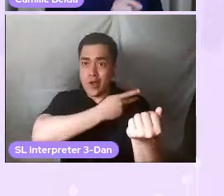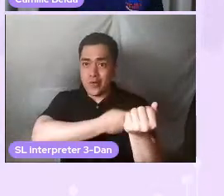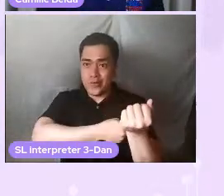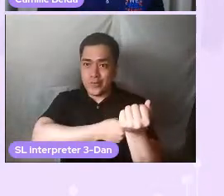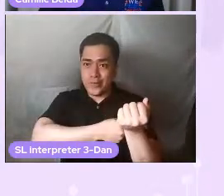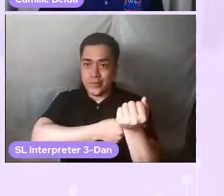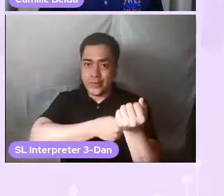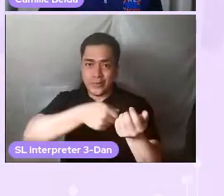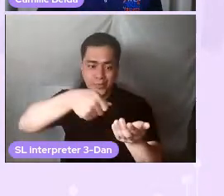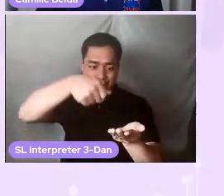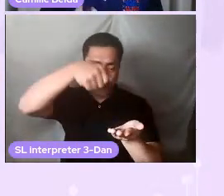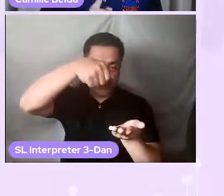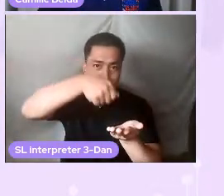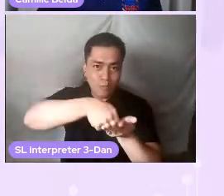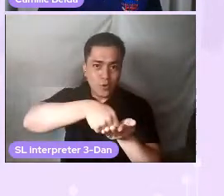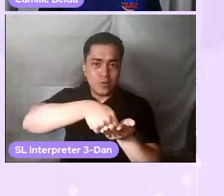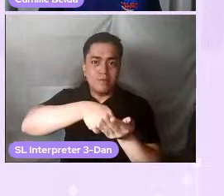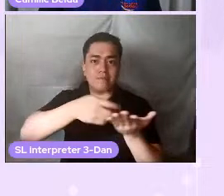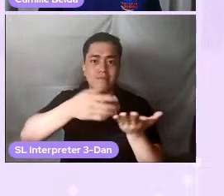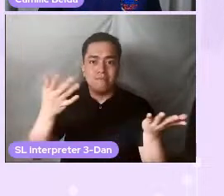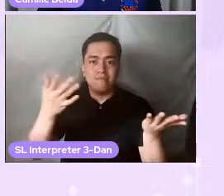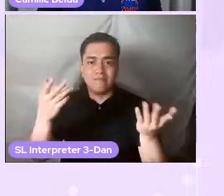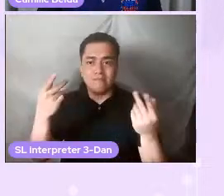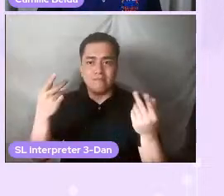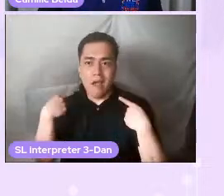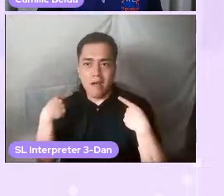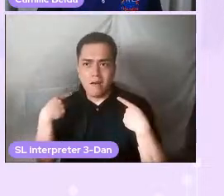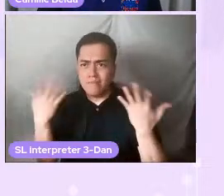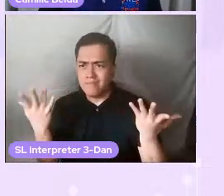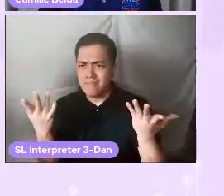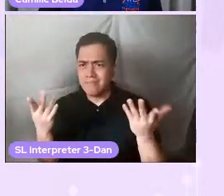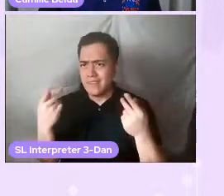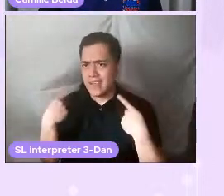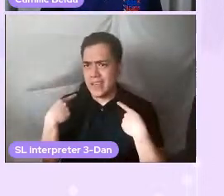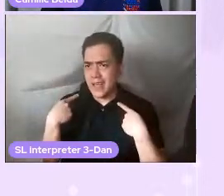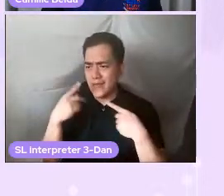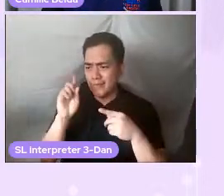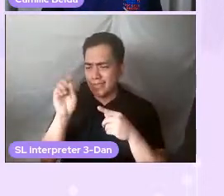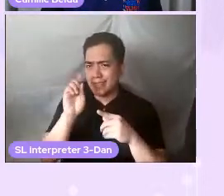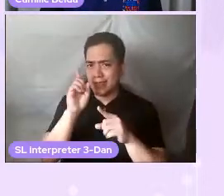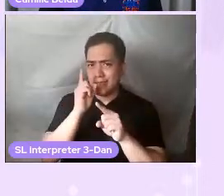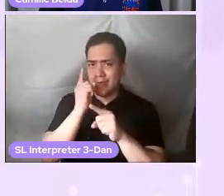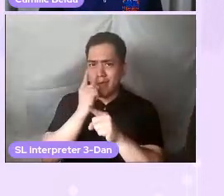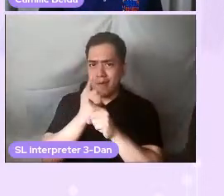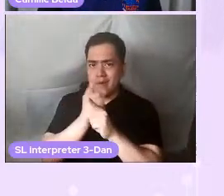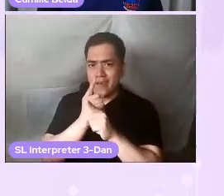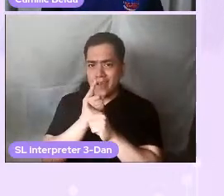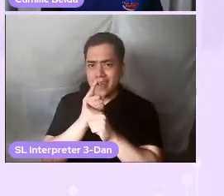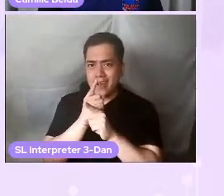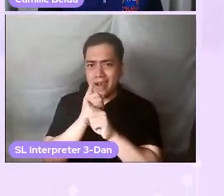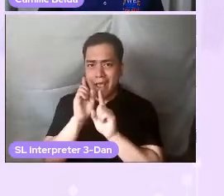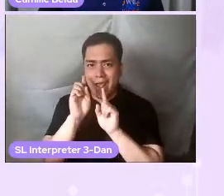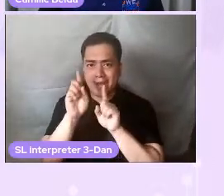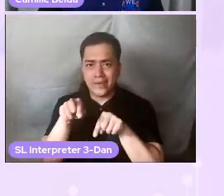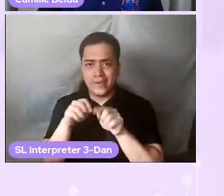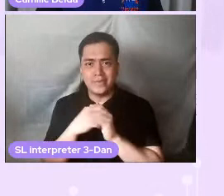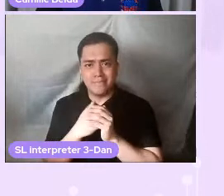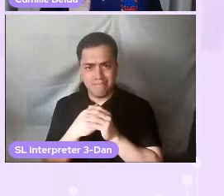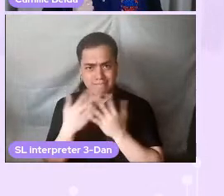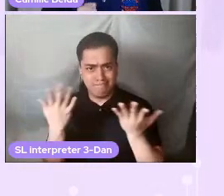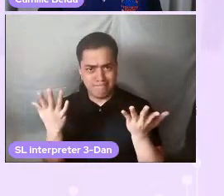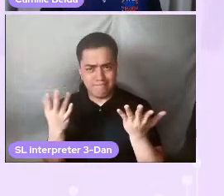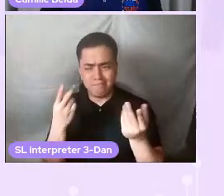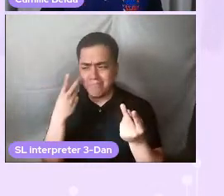nag-aim ka, di ba? Tapos may power button. Ano kaya yung tamang sagot? Ano kaya ito? Shutdown pa rin yung